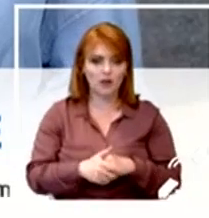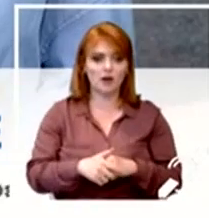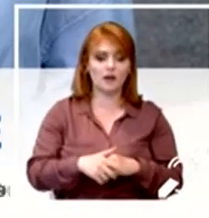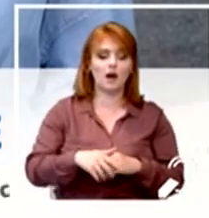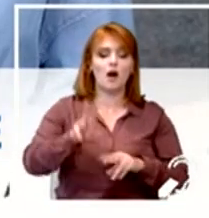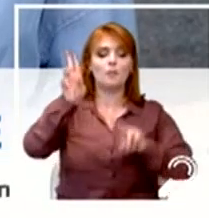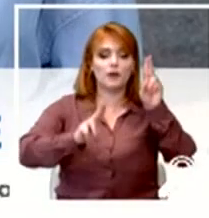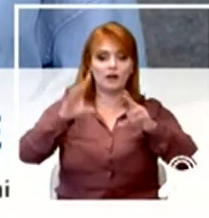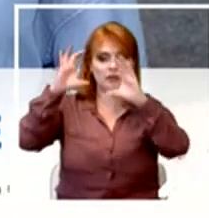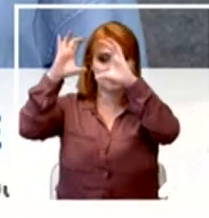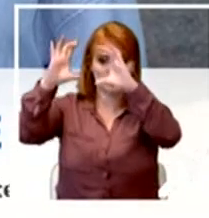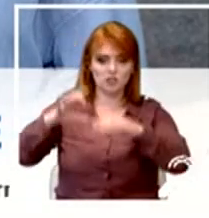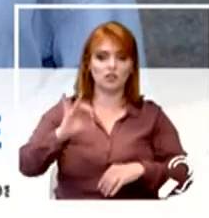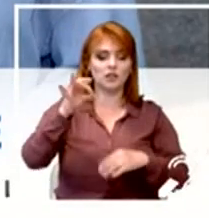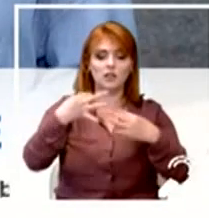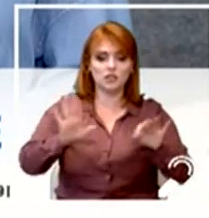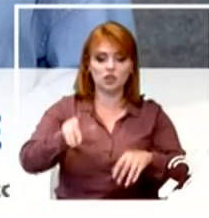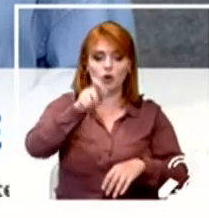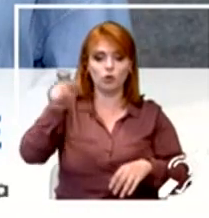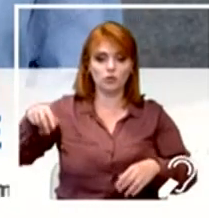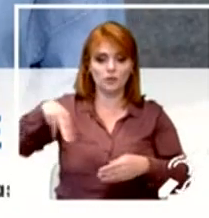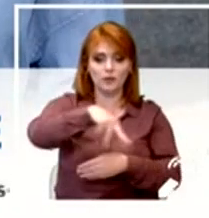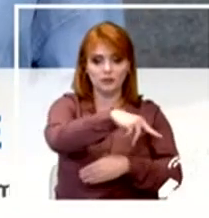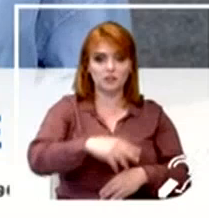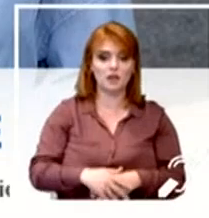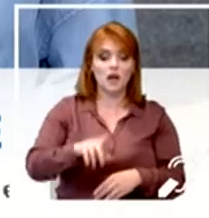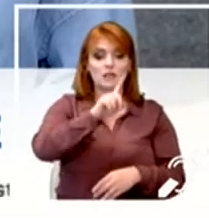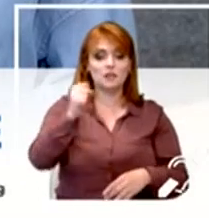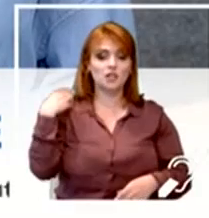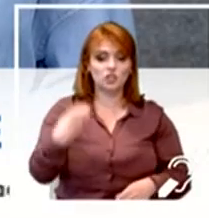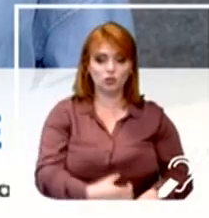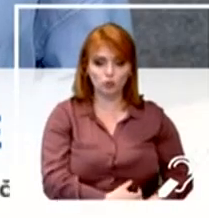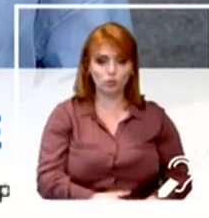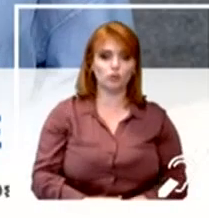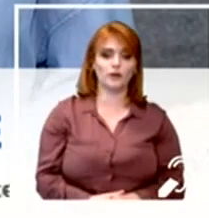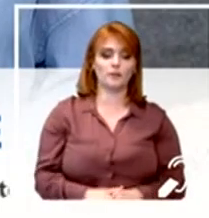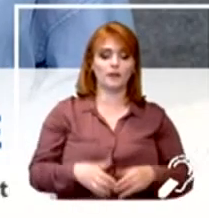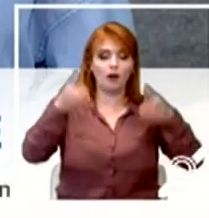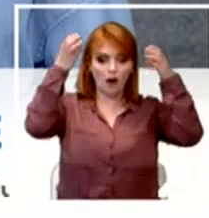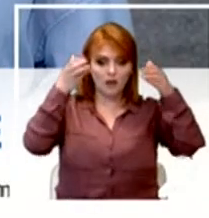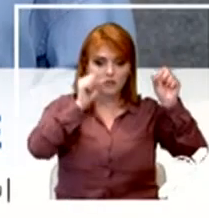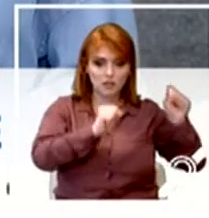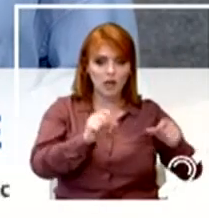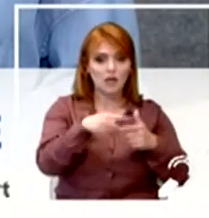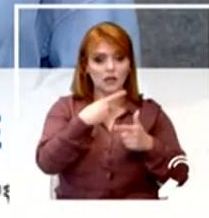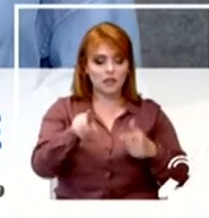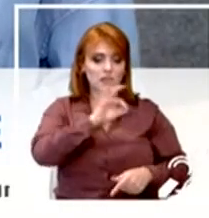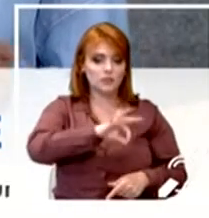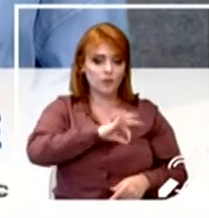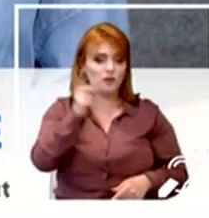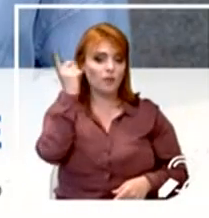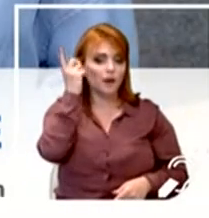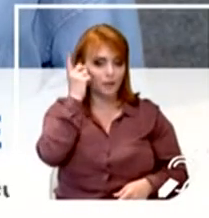și neacordare de prioritate. Iar pentru centură, cască de protecție sau folosirea telefonului, încă